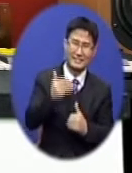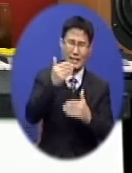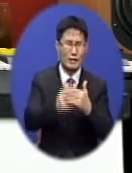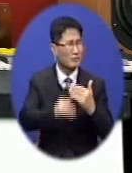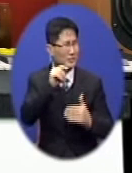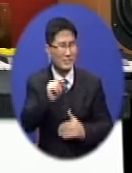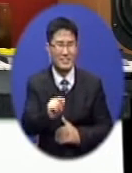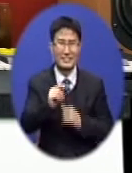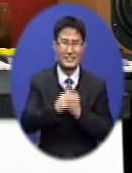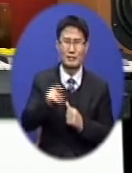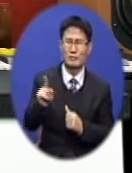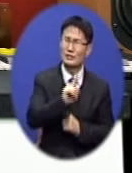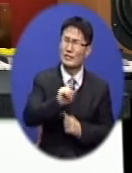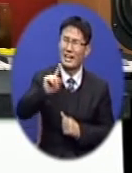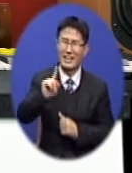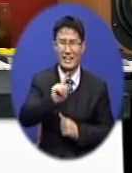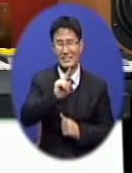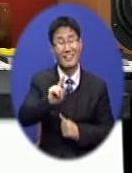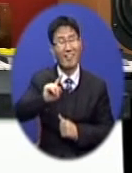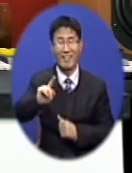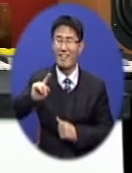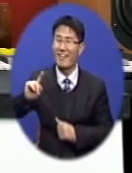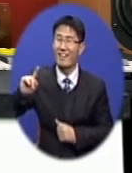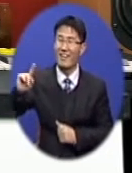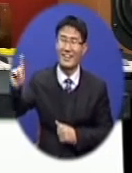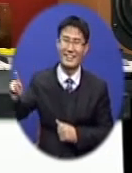남은 것이 그 무엇인가